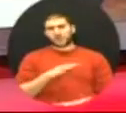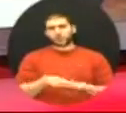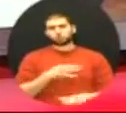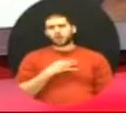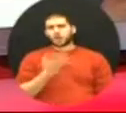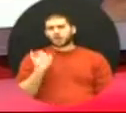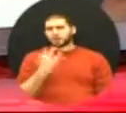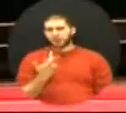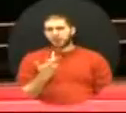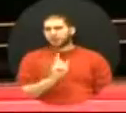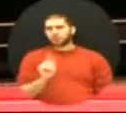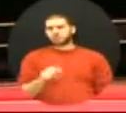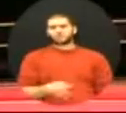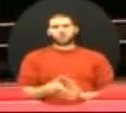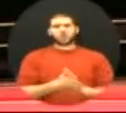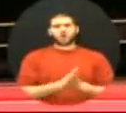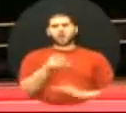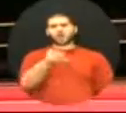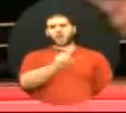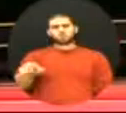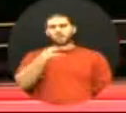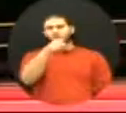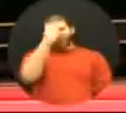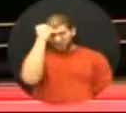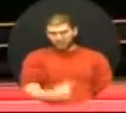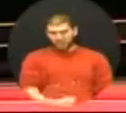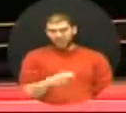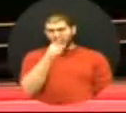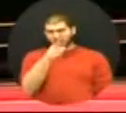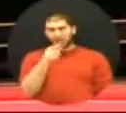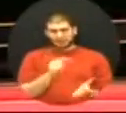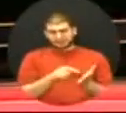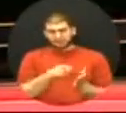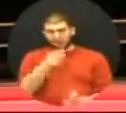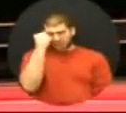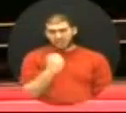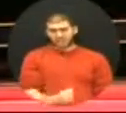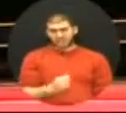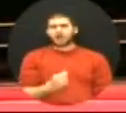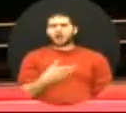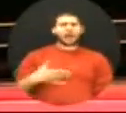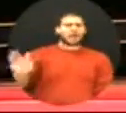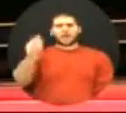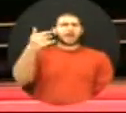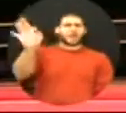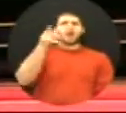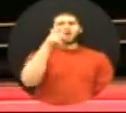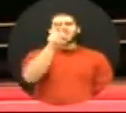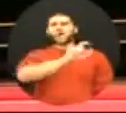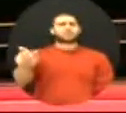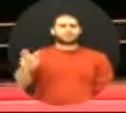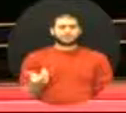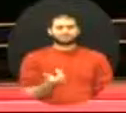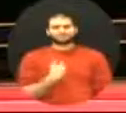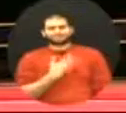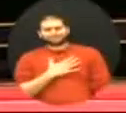הייתה, אל תבוא לפה, אתה אשם, אתה רצחת. אתה גרמת לרצח הזה, לך מפה, אתה אשם, אתה אשם.